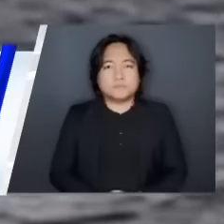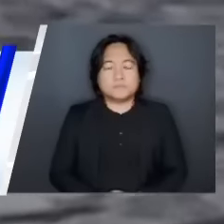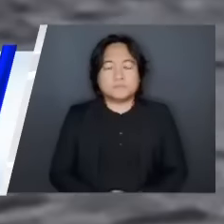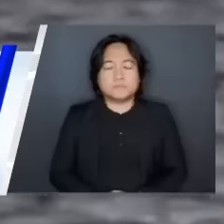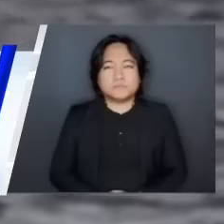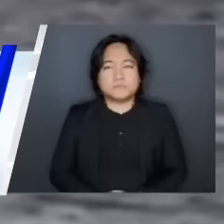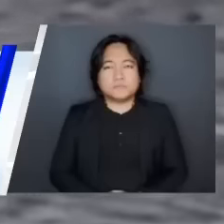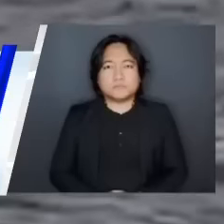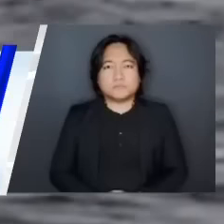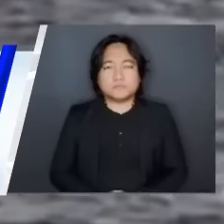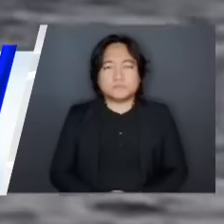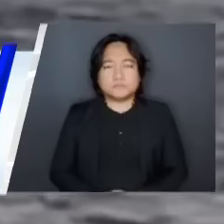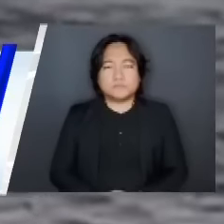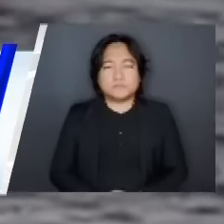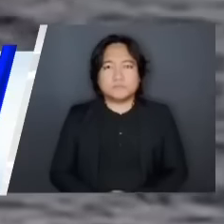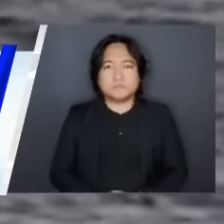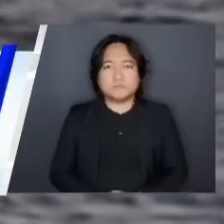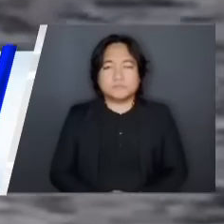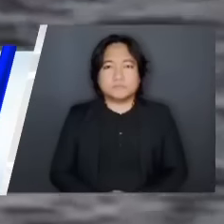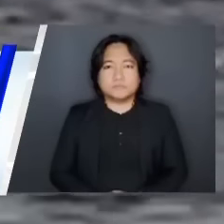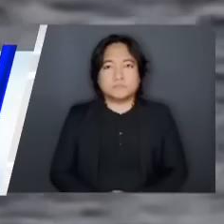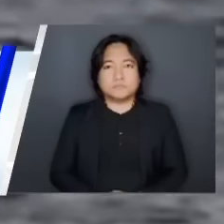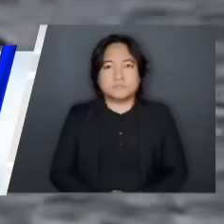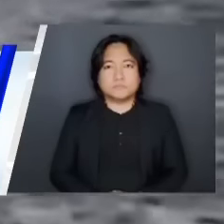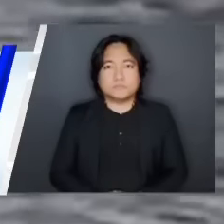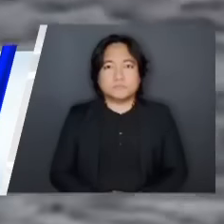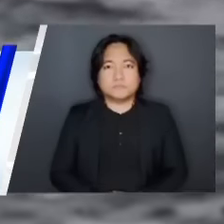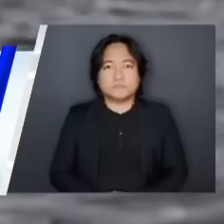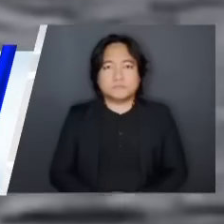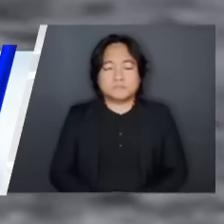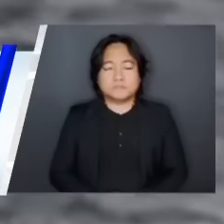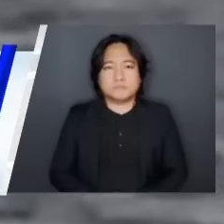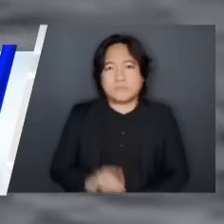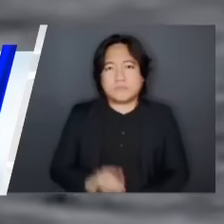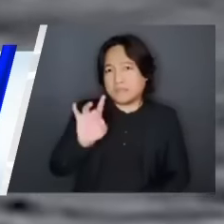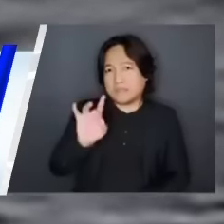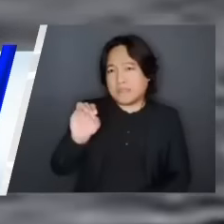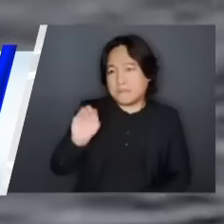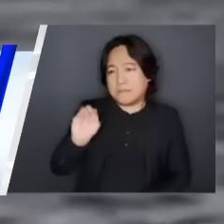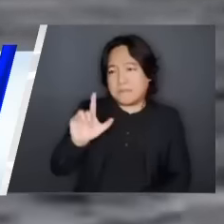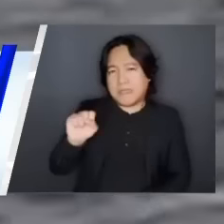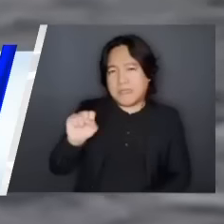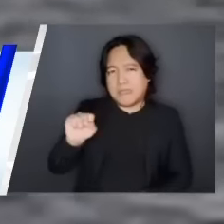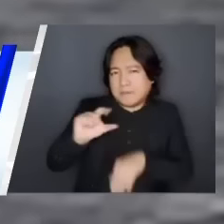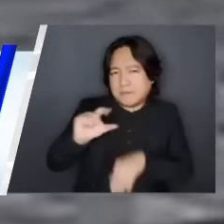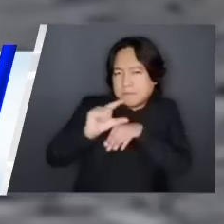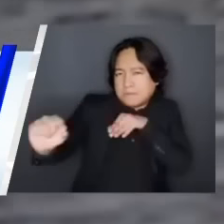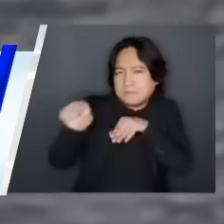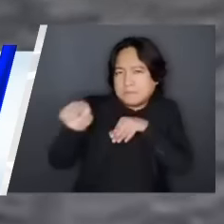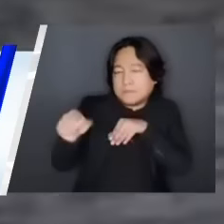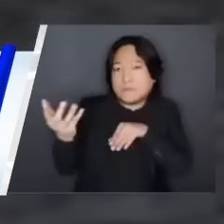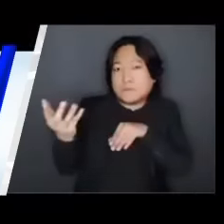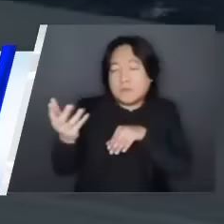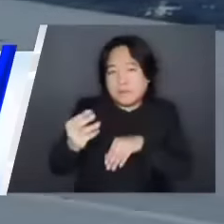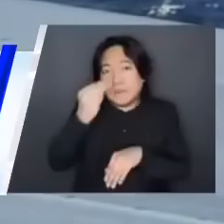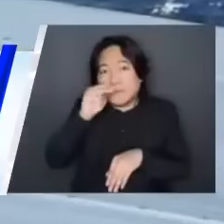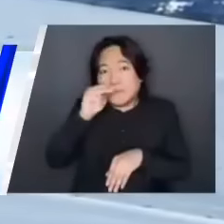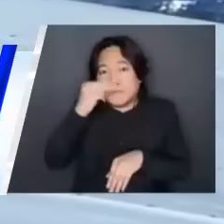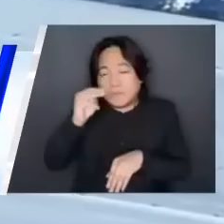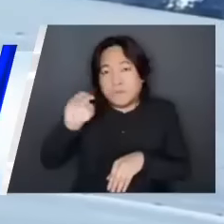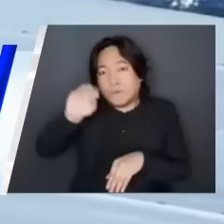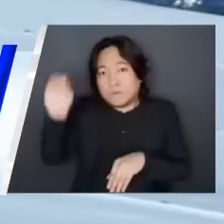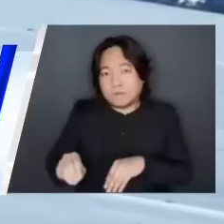80 nautical miles kanluran ng Cape Calavite sa Occidental Mindoro. May namataan kakaiba ang Philippine Navy noong Huwebes. Sa